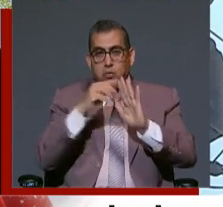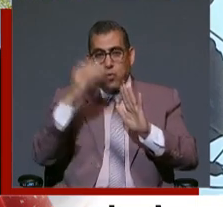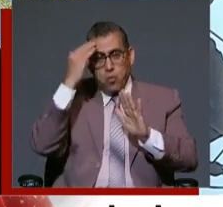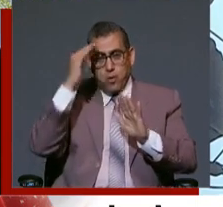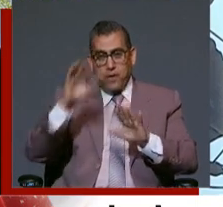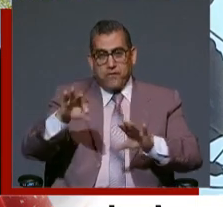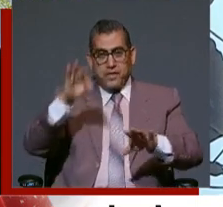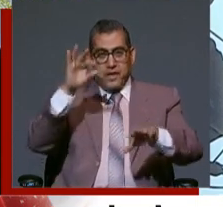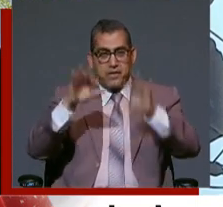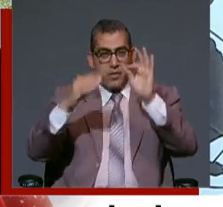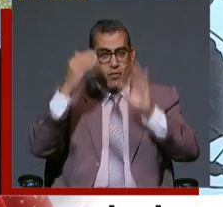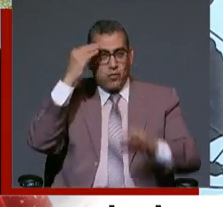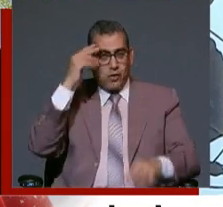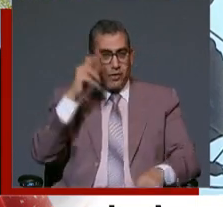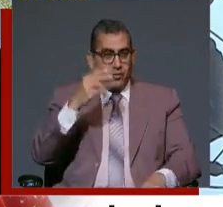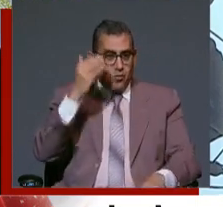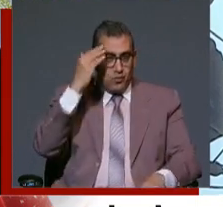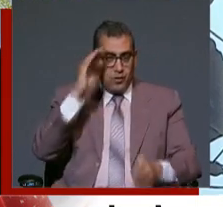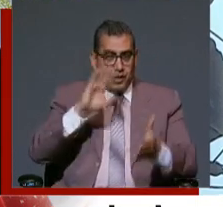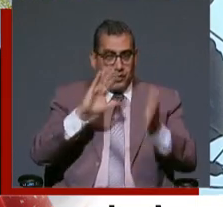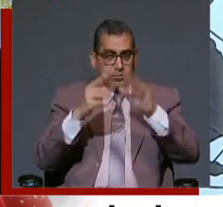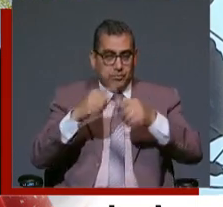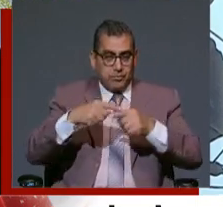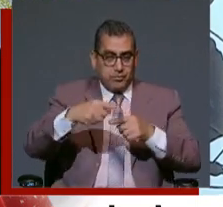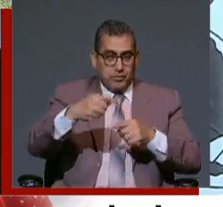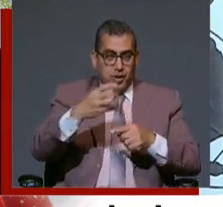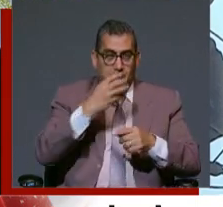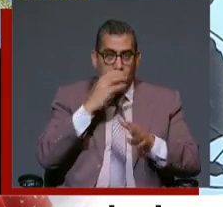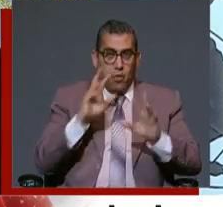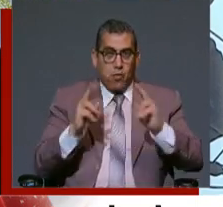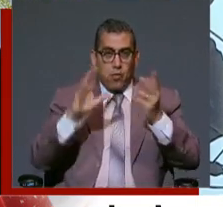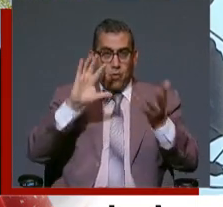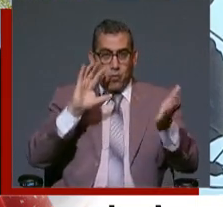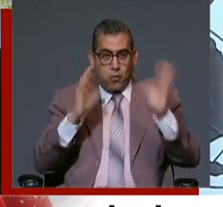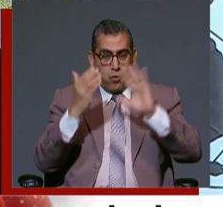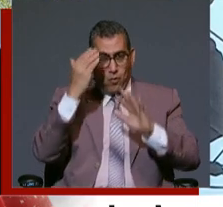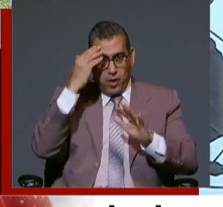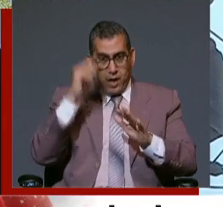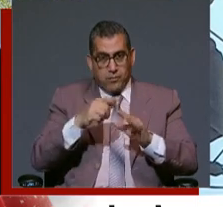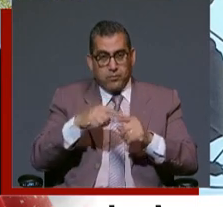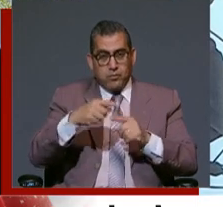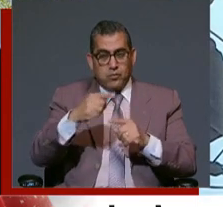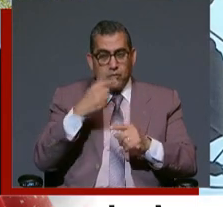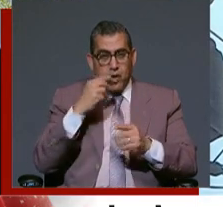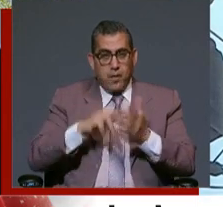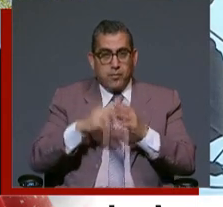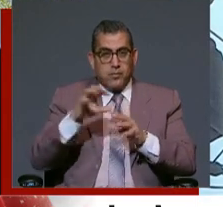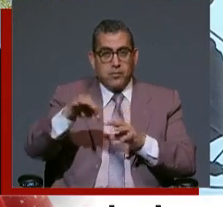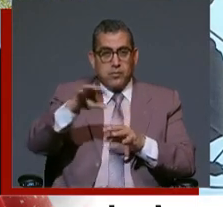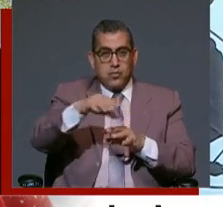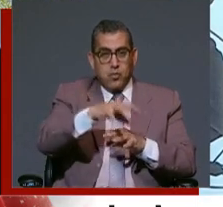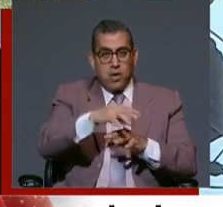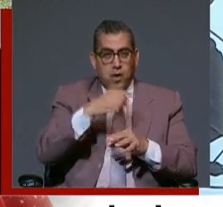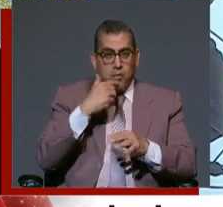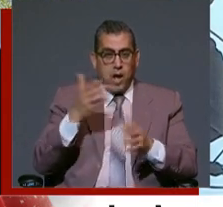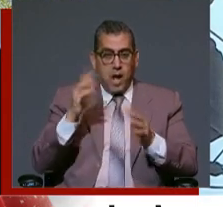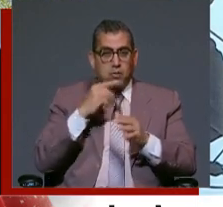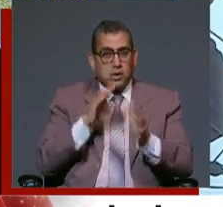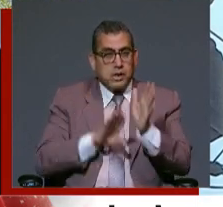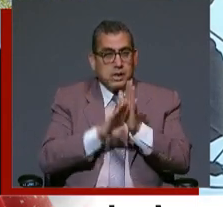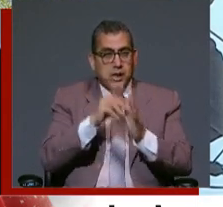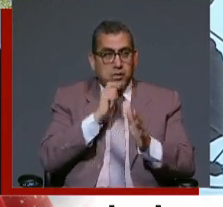البعض، فإن الانعكاسات السلبية للتغيرات المناخية تتزايد على الدول الأقل